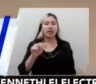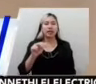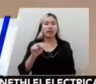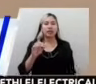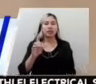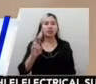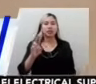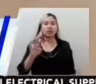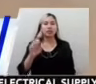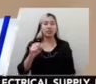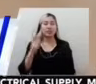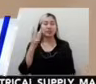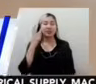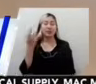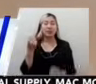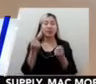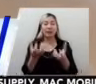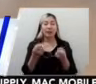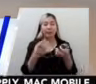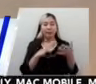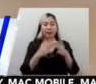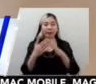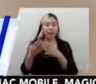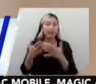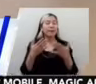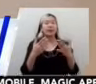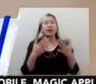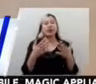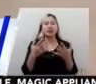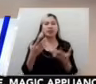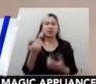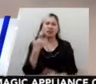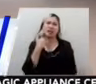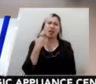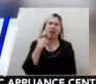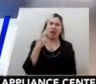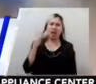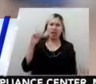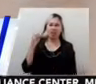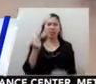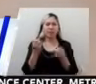nilang stranded. Ito po ang mga stranded sa Village